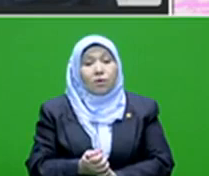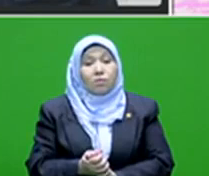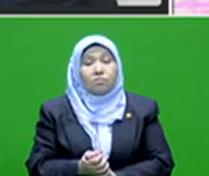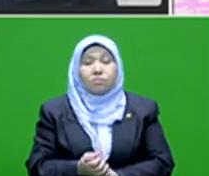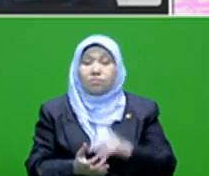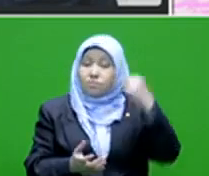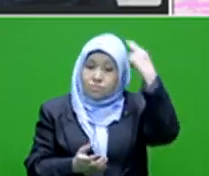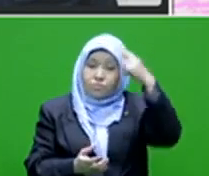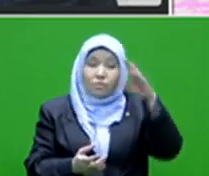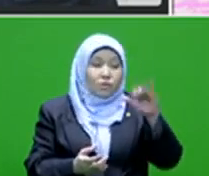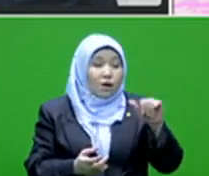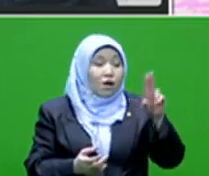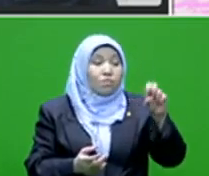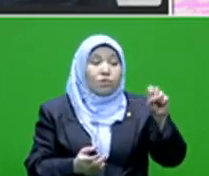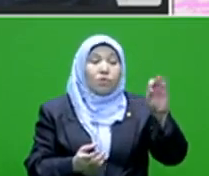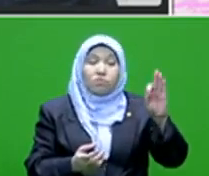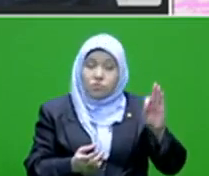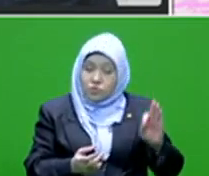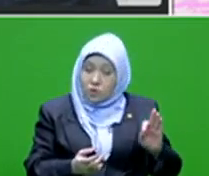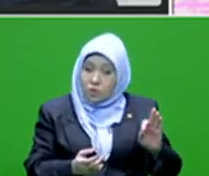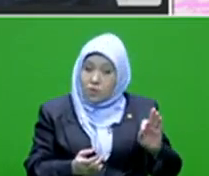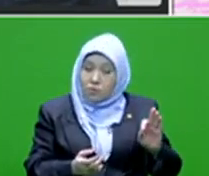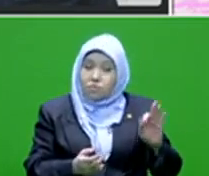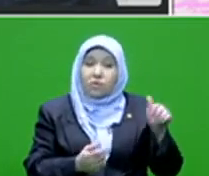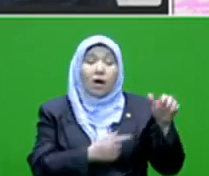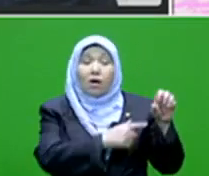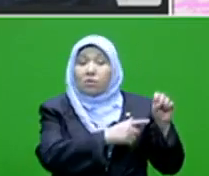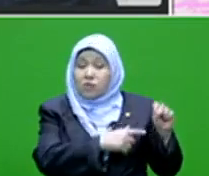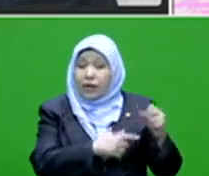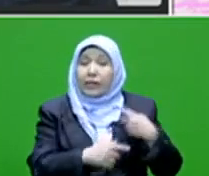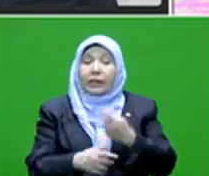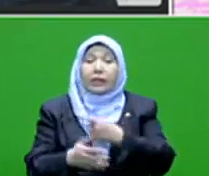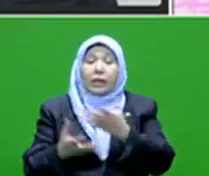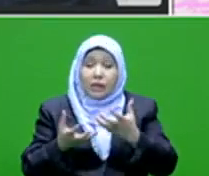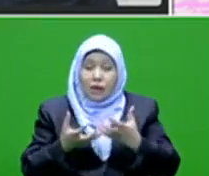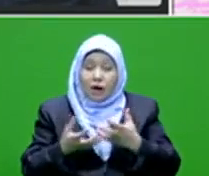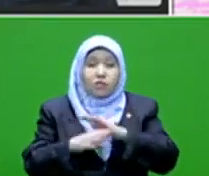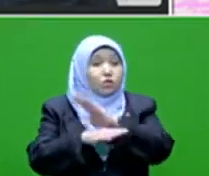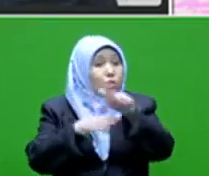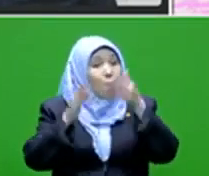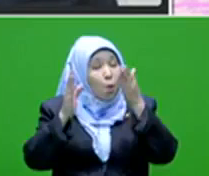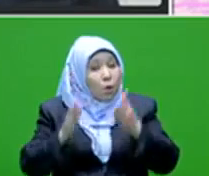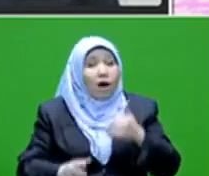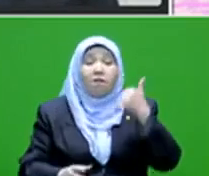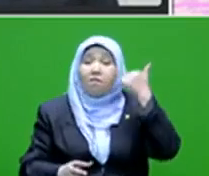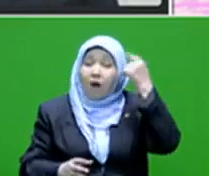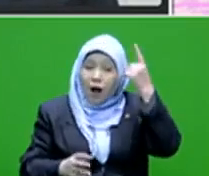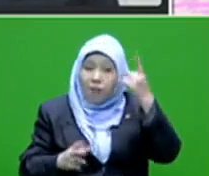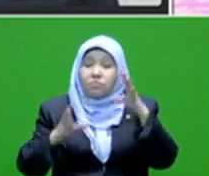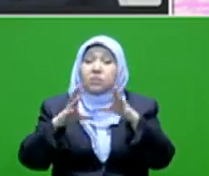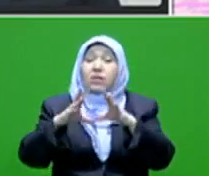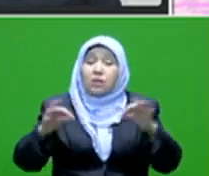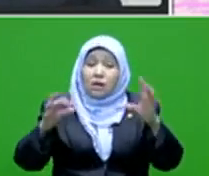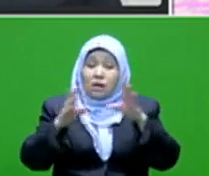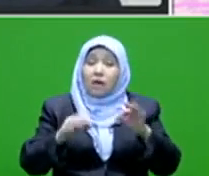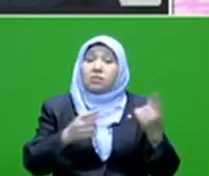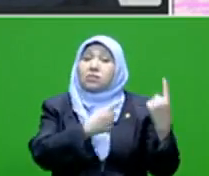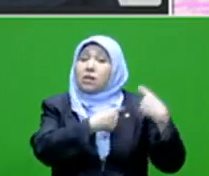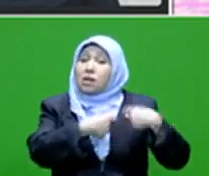Nabi Yusuf alaihi salatu wassalam, kita nak semua orang faham peristiwa yang sedang